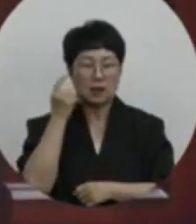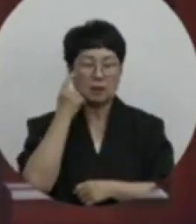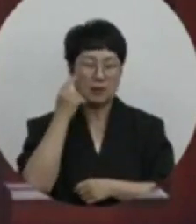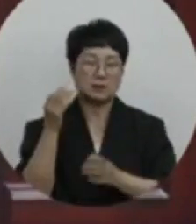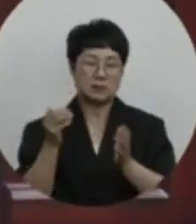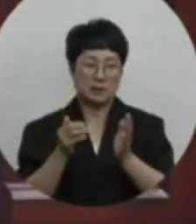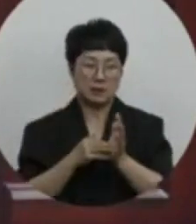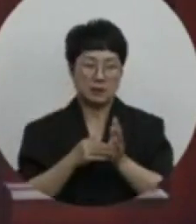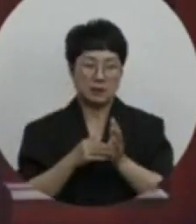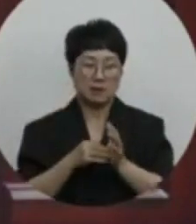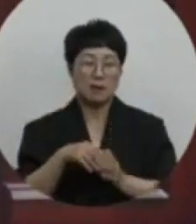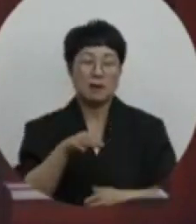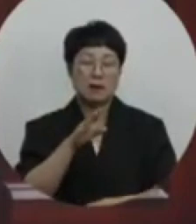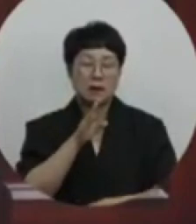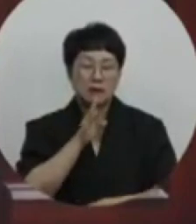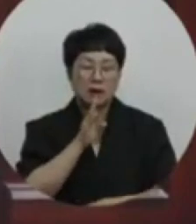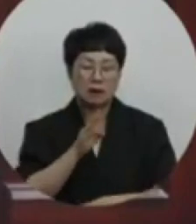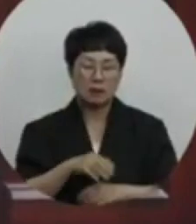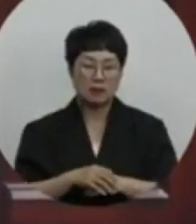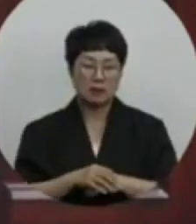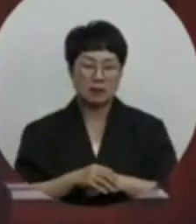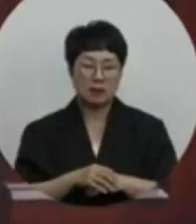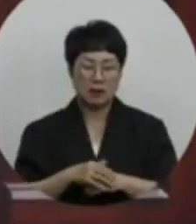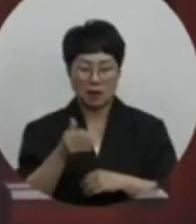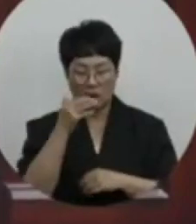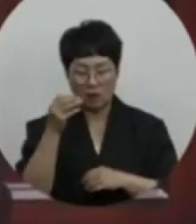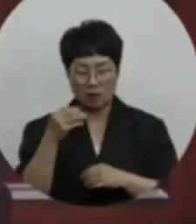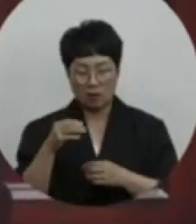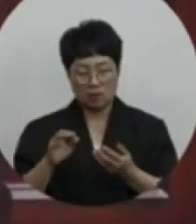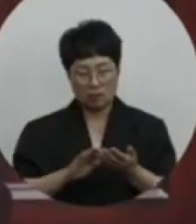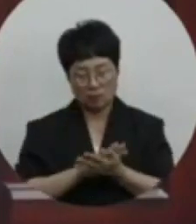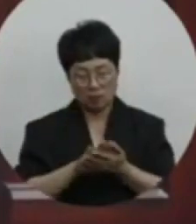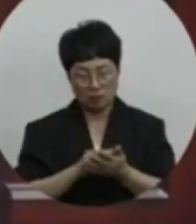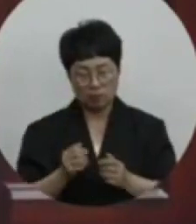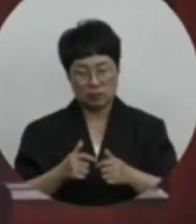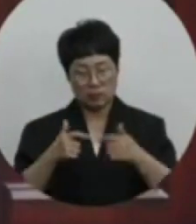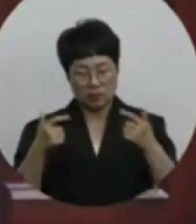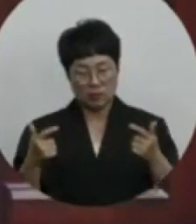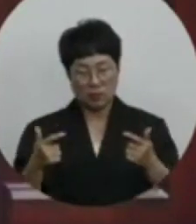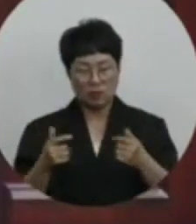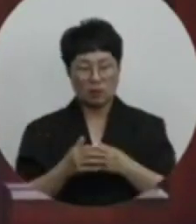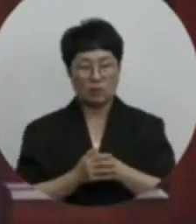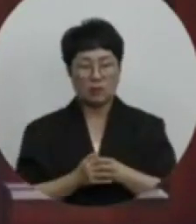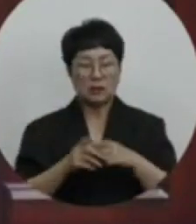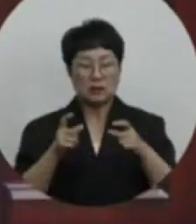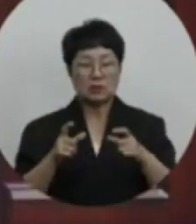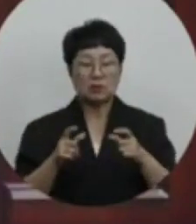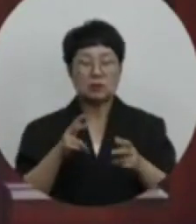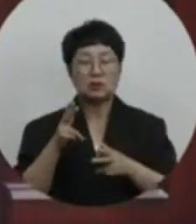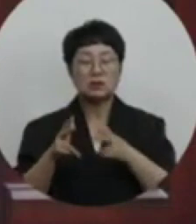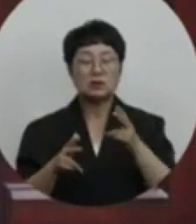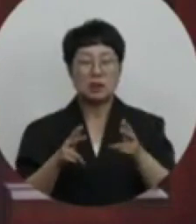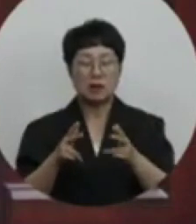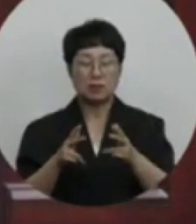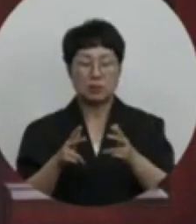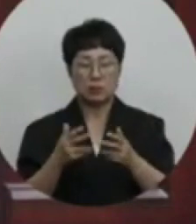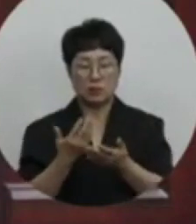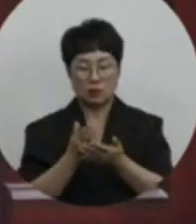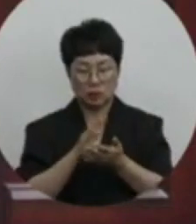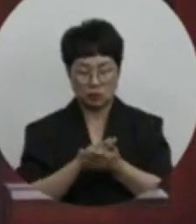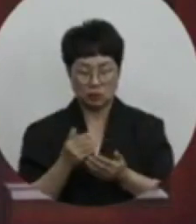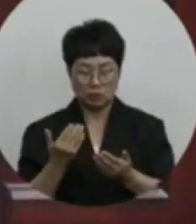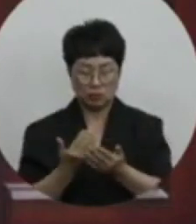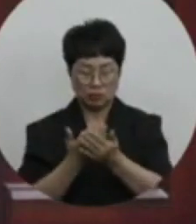보았습니다. 당연히 관광 활성화가 될 것이고 지역 산업의 다각화와 혁신을 촉진할 것입니다.